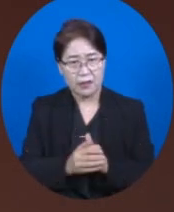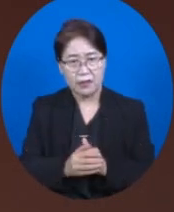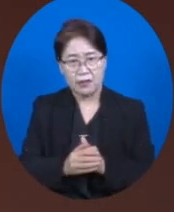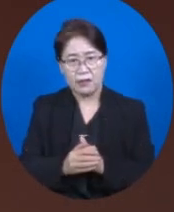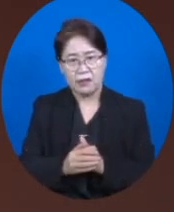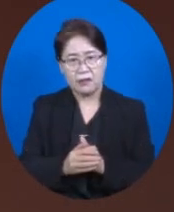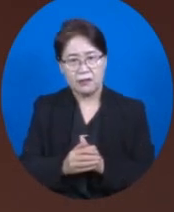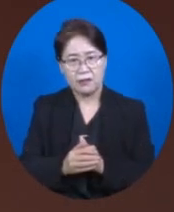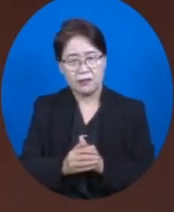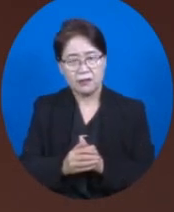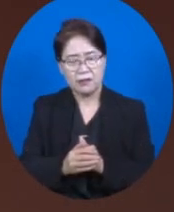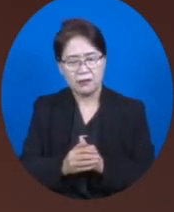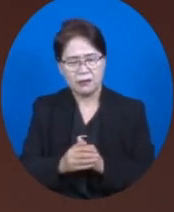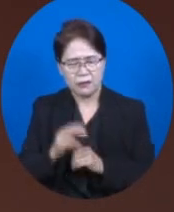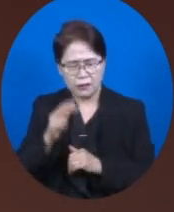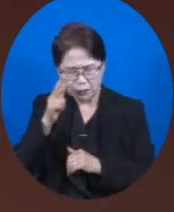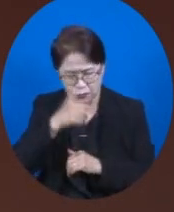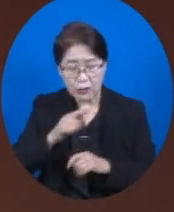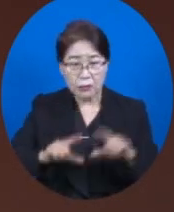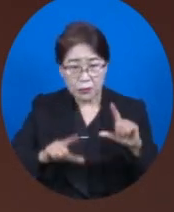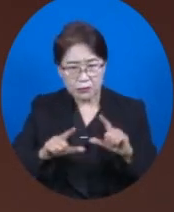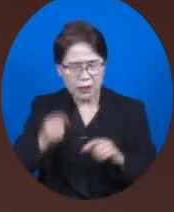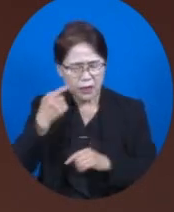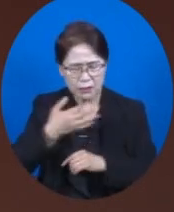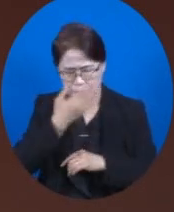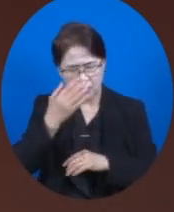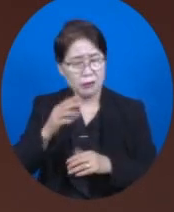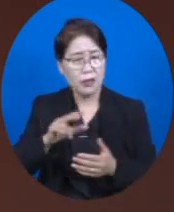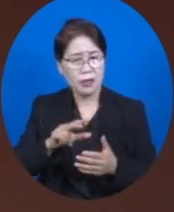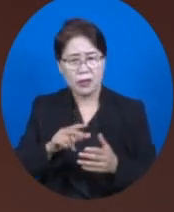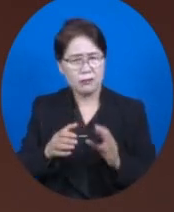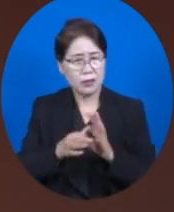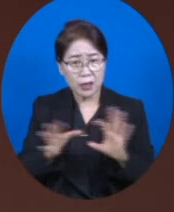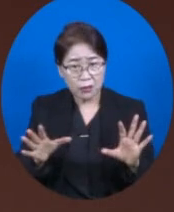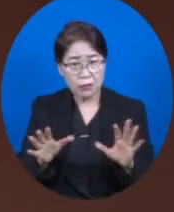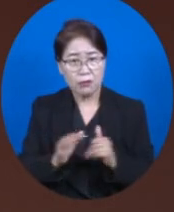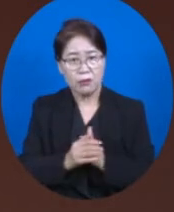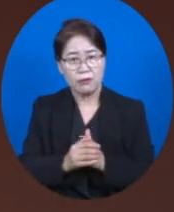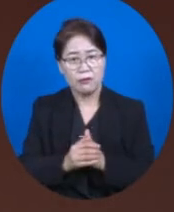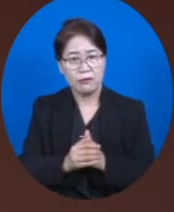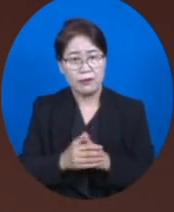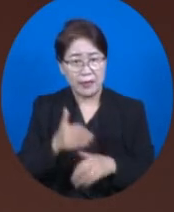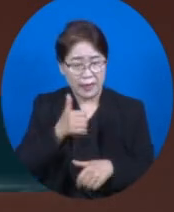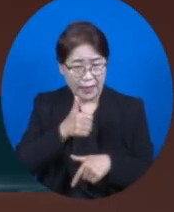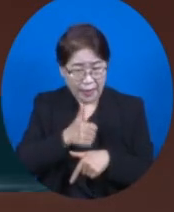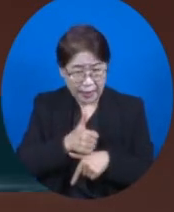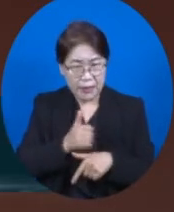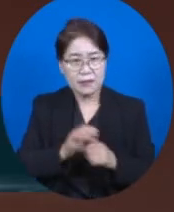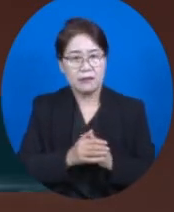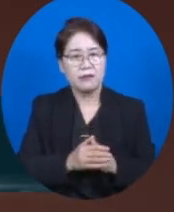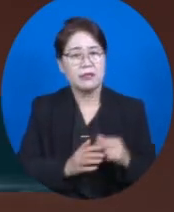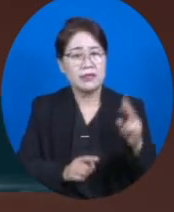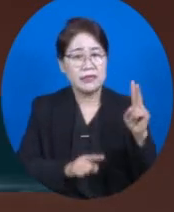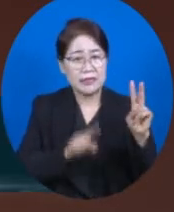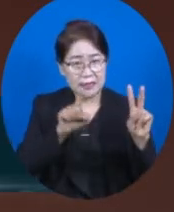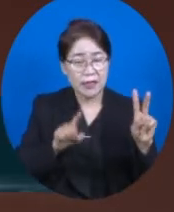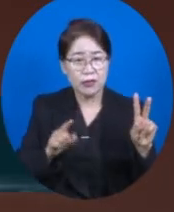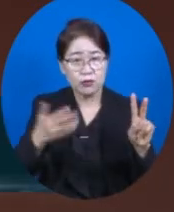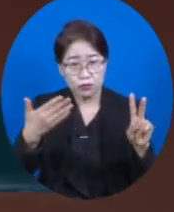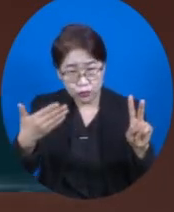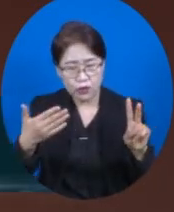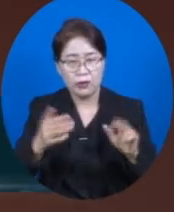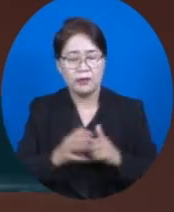초라함과 아름다움의 문제가 아니었어요 그래서 학교에서 2장 9절을 보게 되면 이런 말씀이 있습니다 다